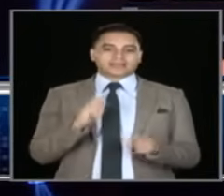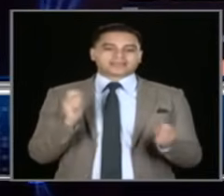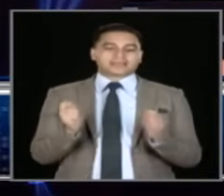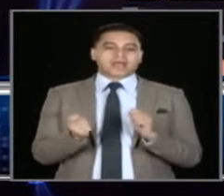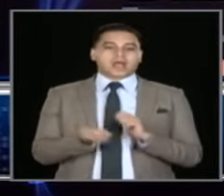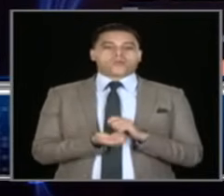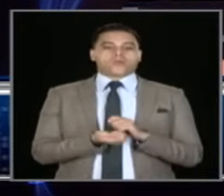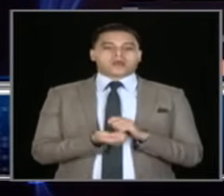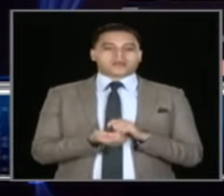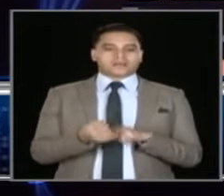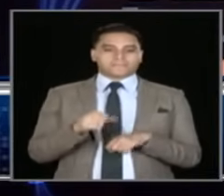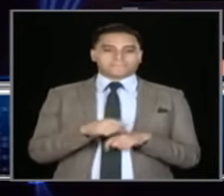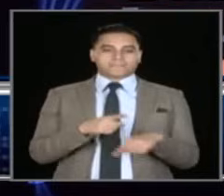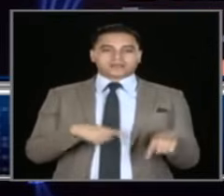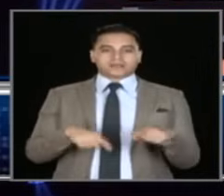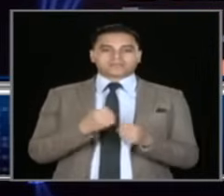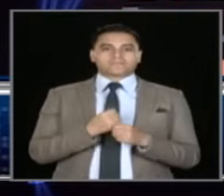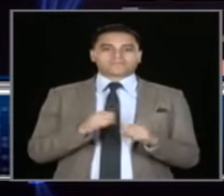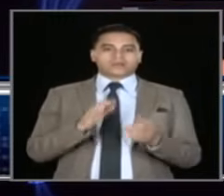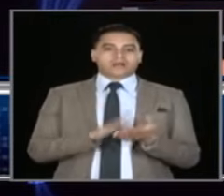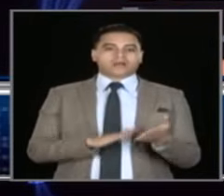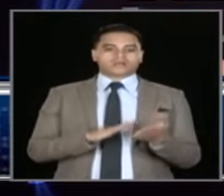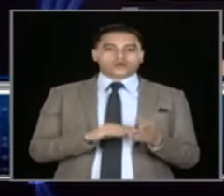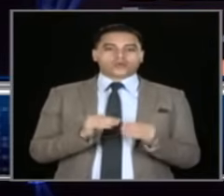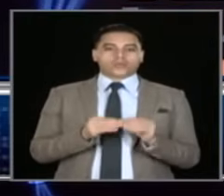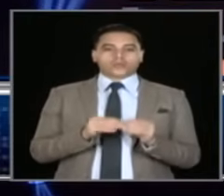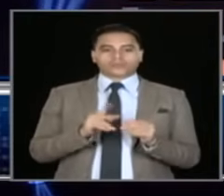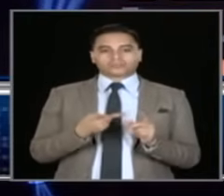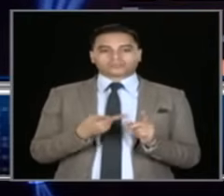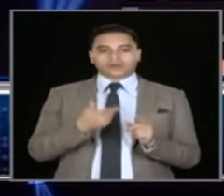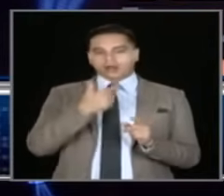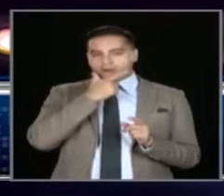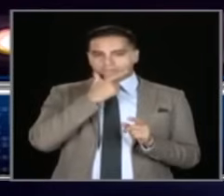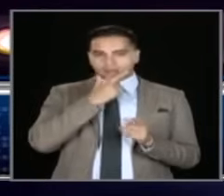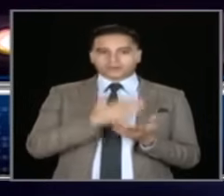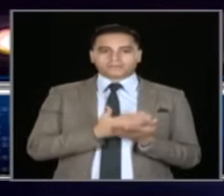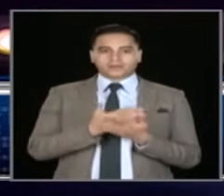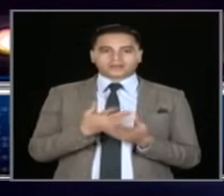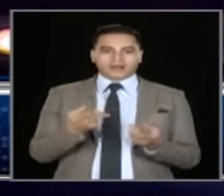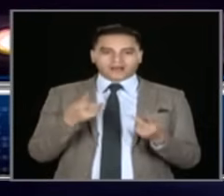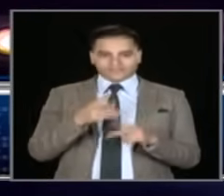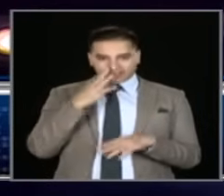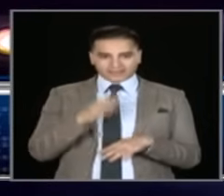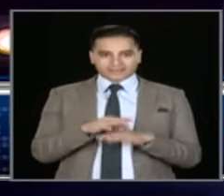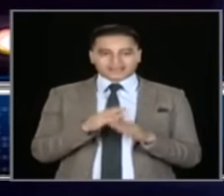اتحولت منطقة الانفجار للون الأبيض، وفضلت ظلال الناس